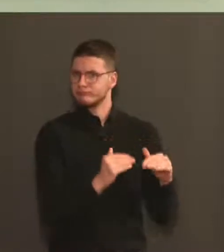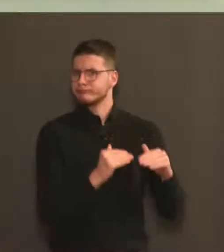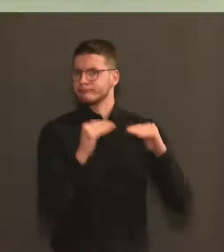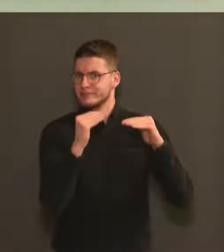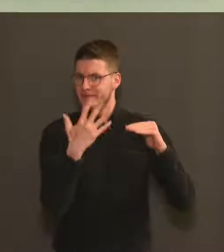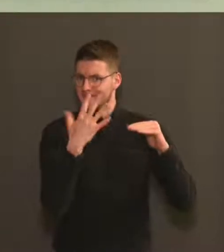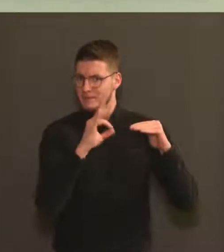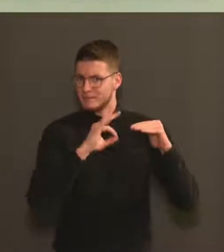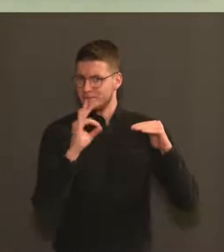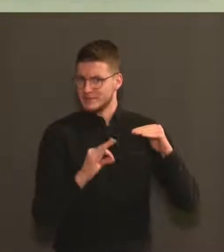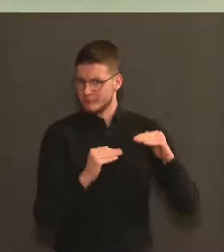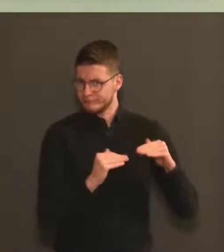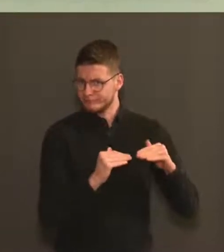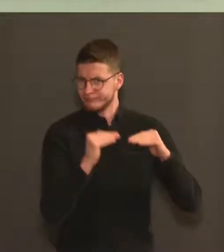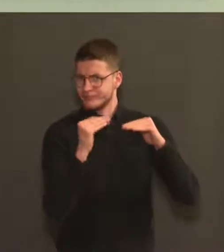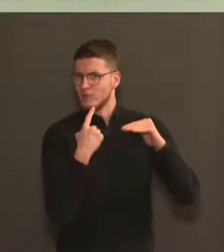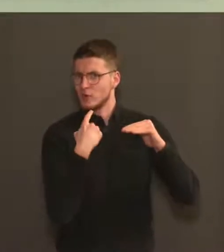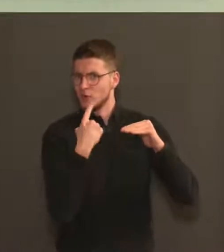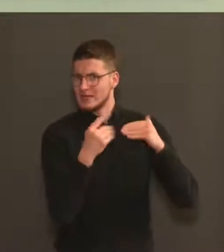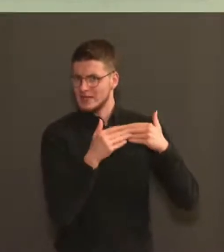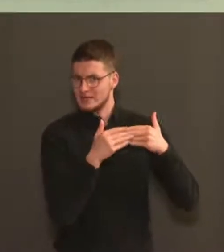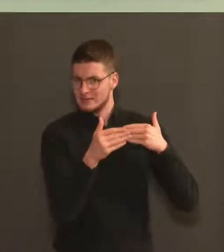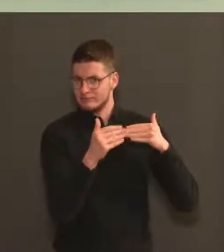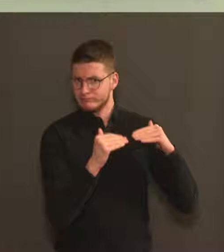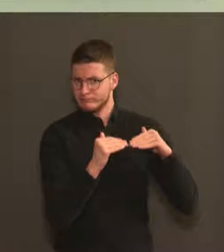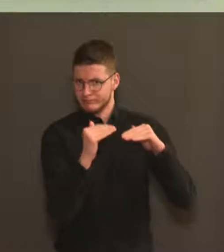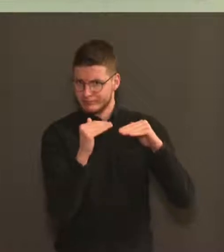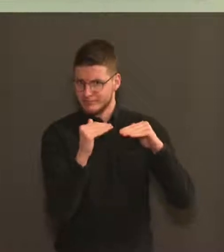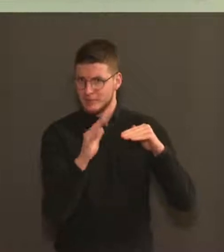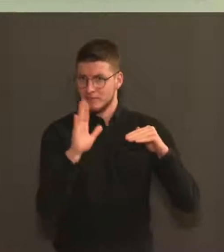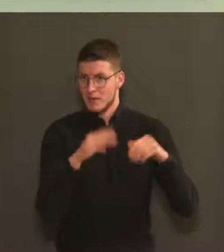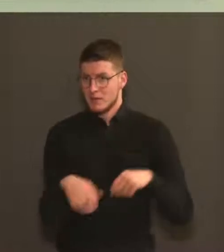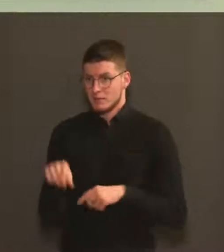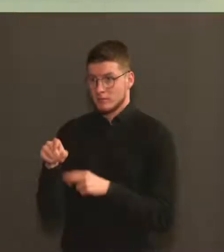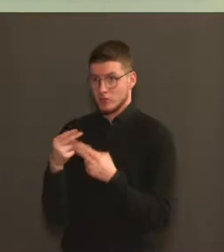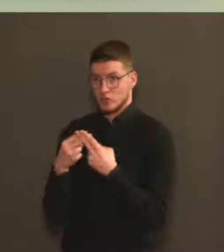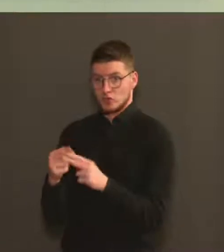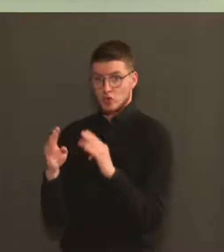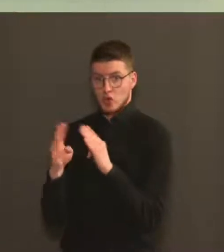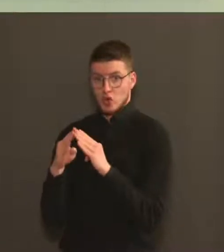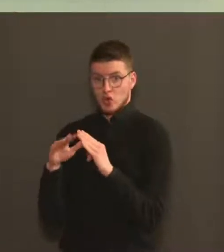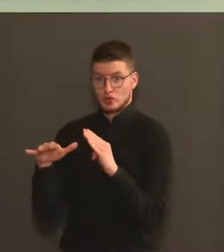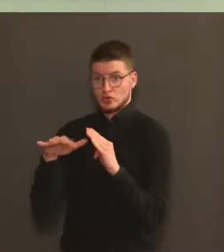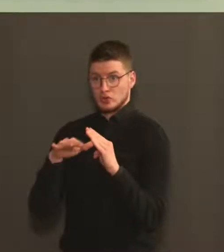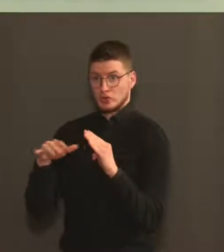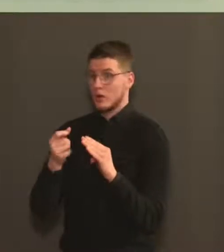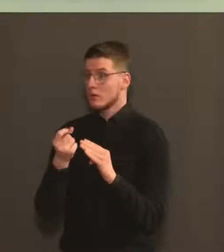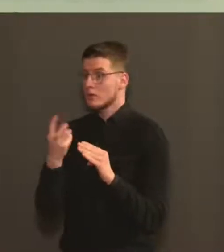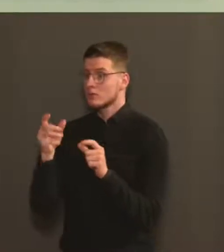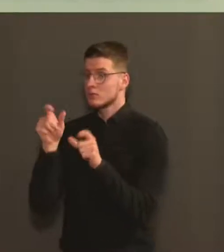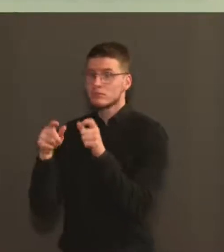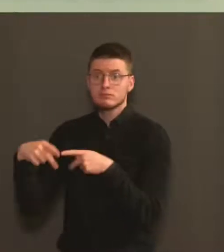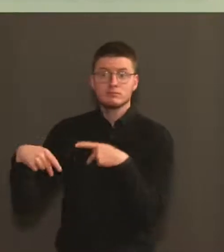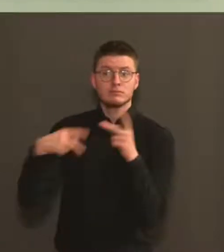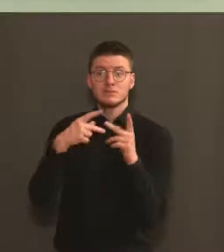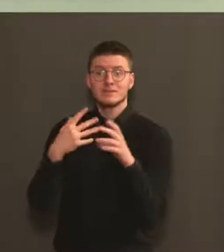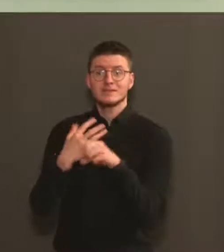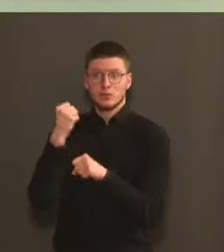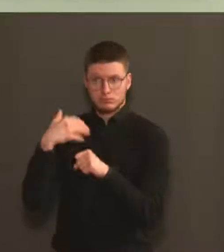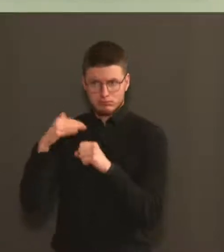5% op weekbasis, terwijl vanuit de woonzorgcentra het aantal ziekenhuisopnames gedaald is